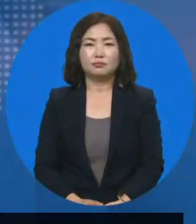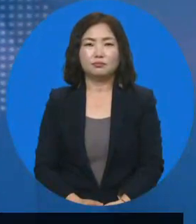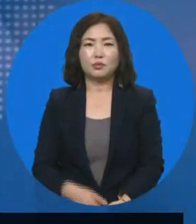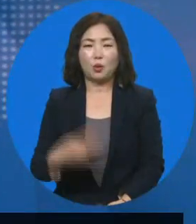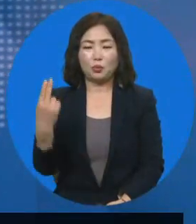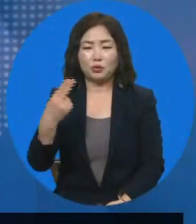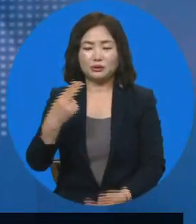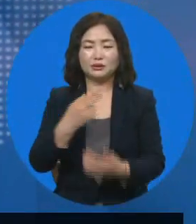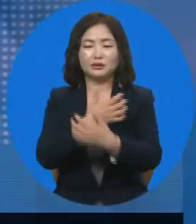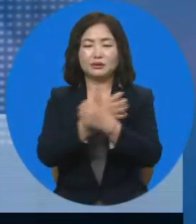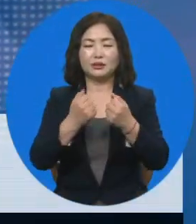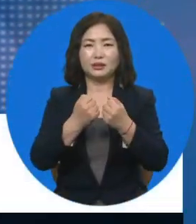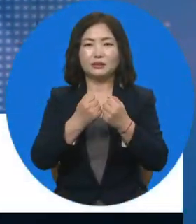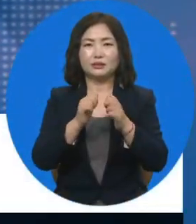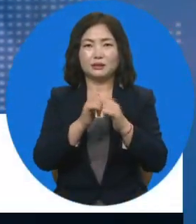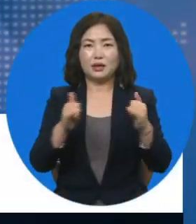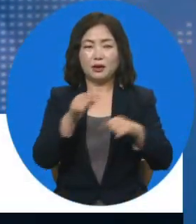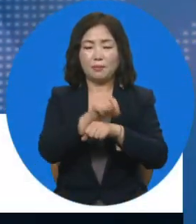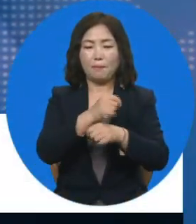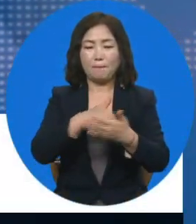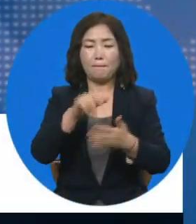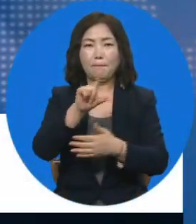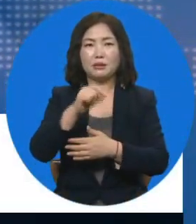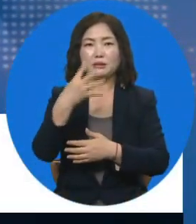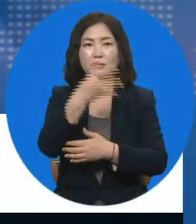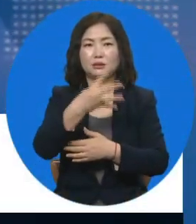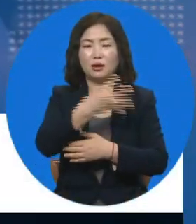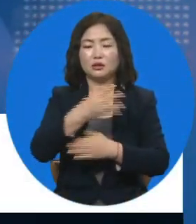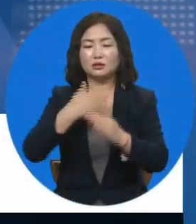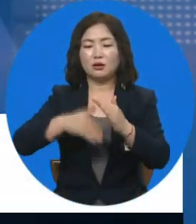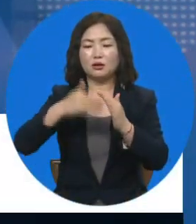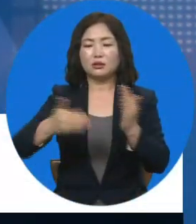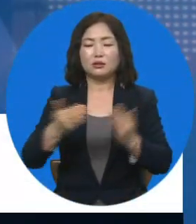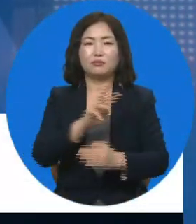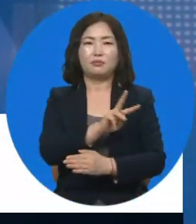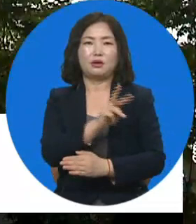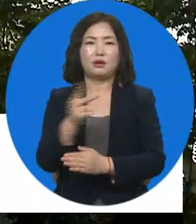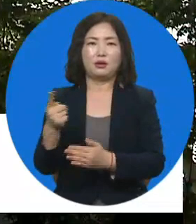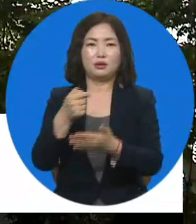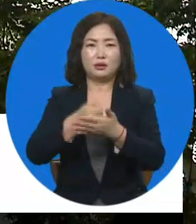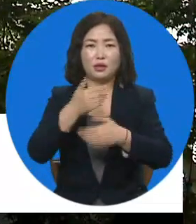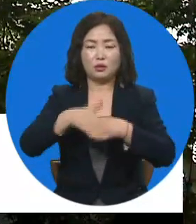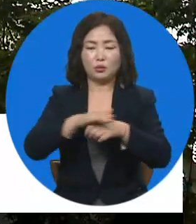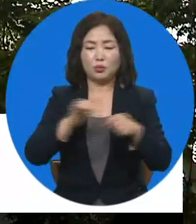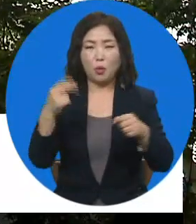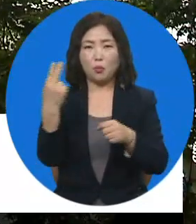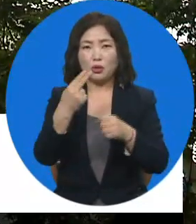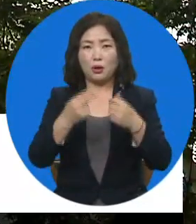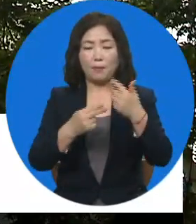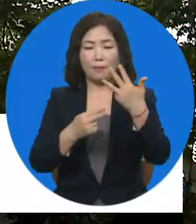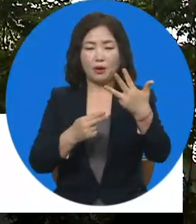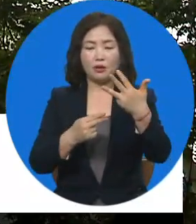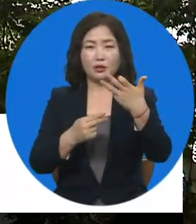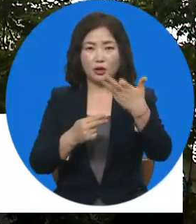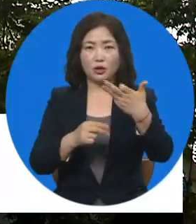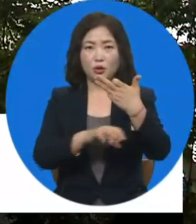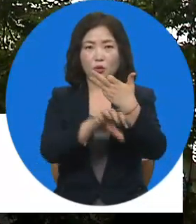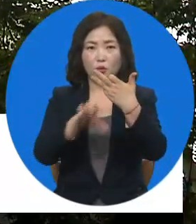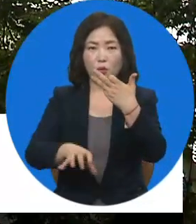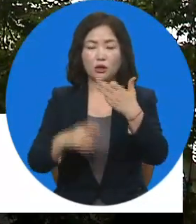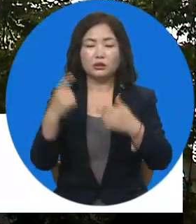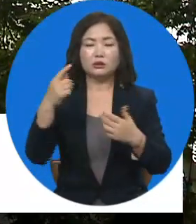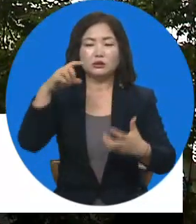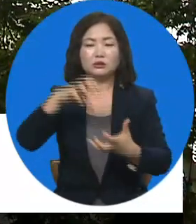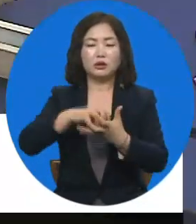홈플러스가 무기 계약직 사원 만 4천여 명을 정규직으로 전환 하면서 대구와 경북 홈 플러스 18개 선 보 지